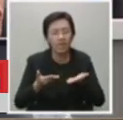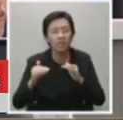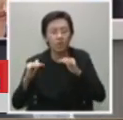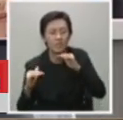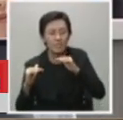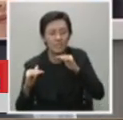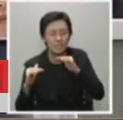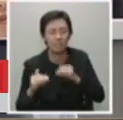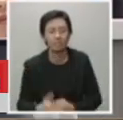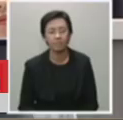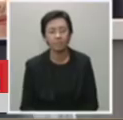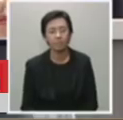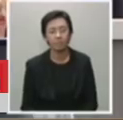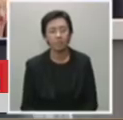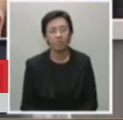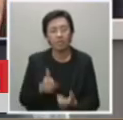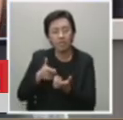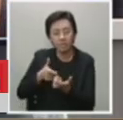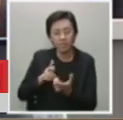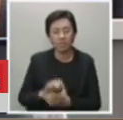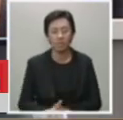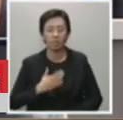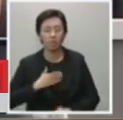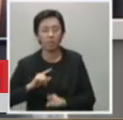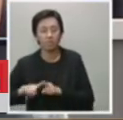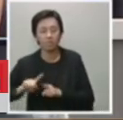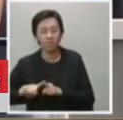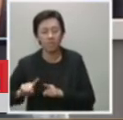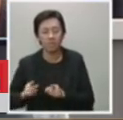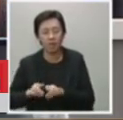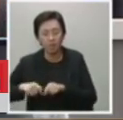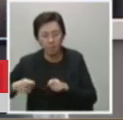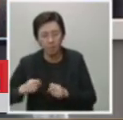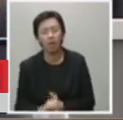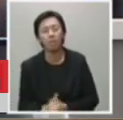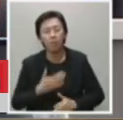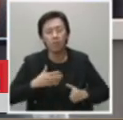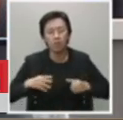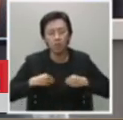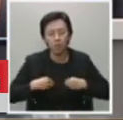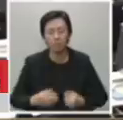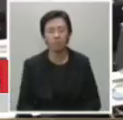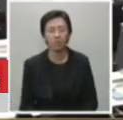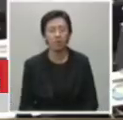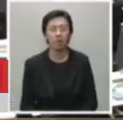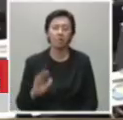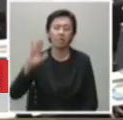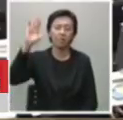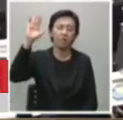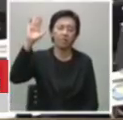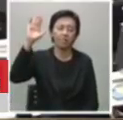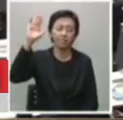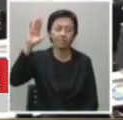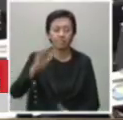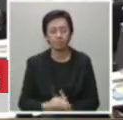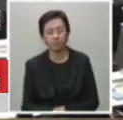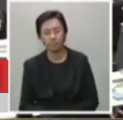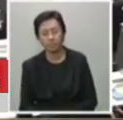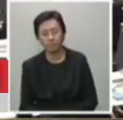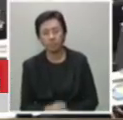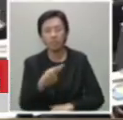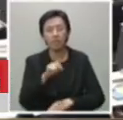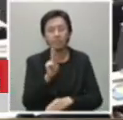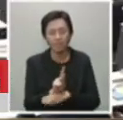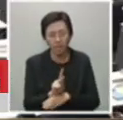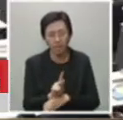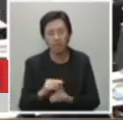ครับท่านถือปืนผมถือมีดพกก็ต้องยอมท่านครับ ขออนุญาตประท้วงครับ เพราะฉะนั้นท่านประธานที่เคารพครับยติที่เรา